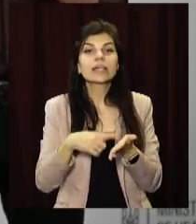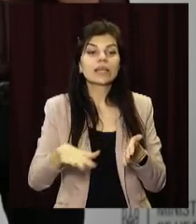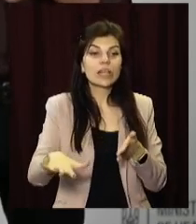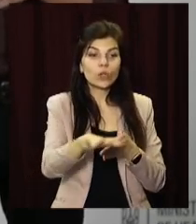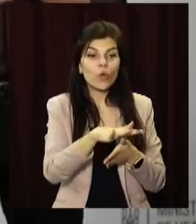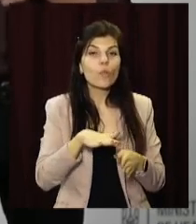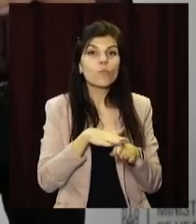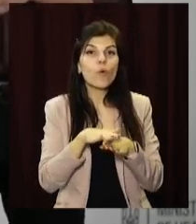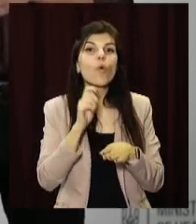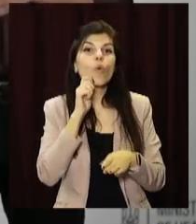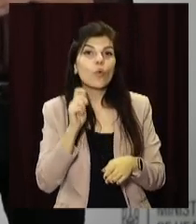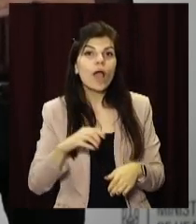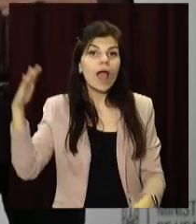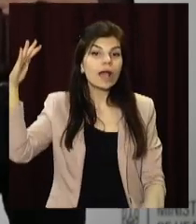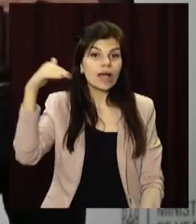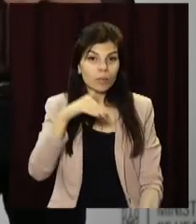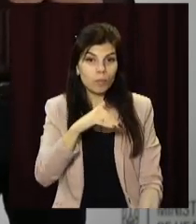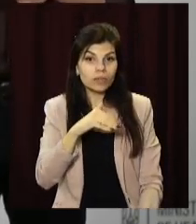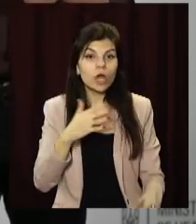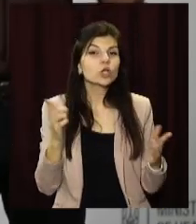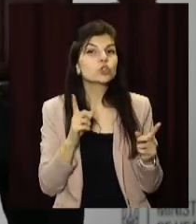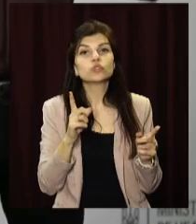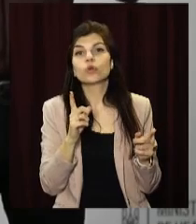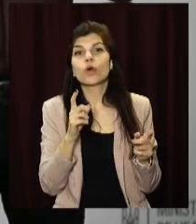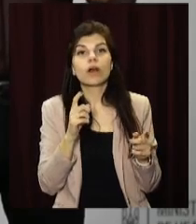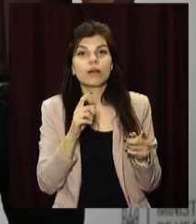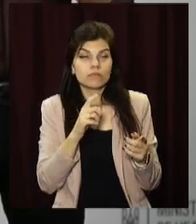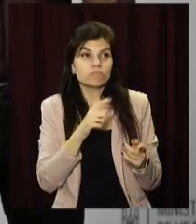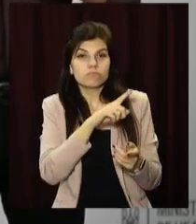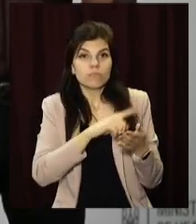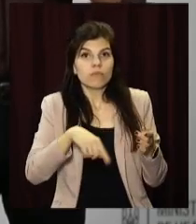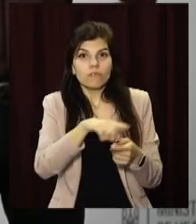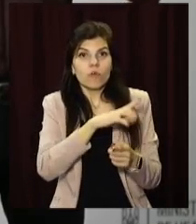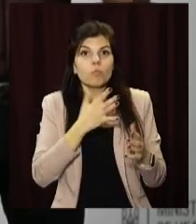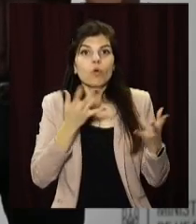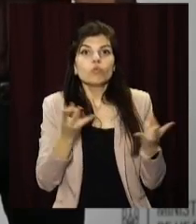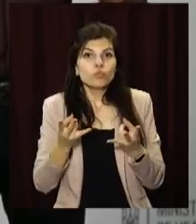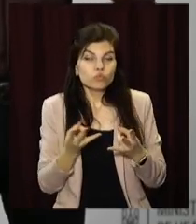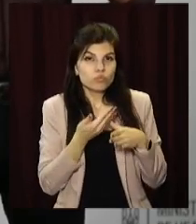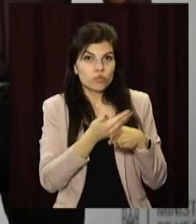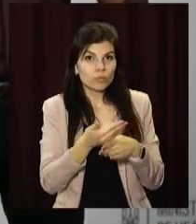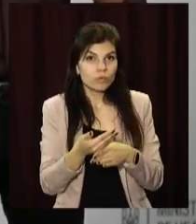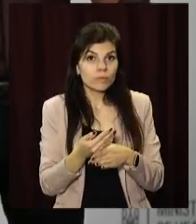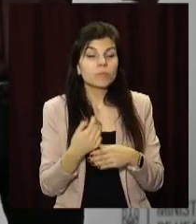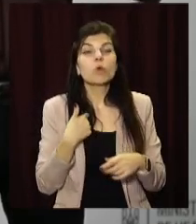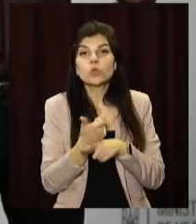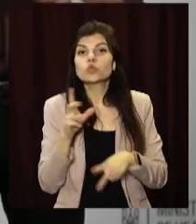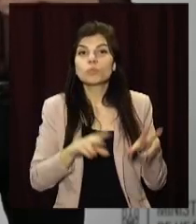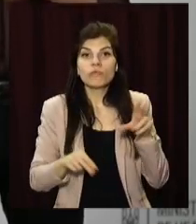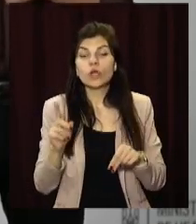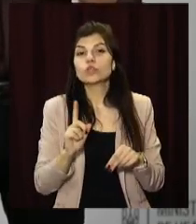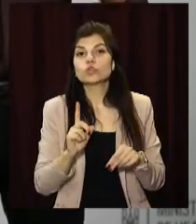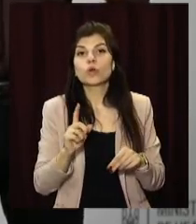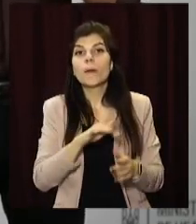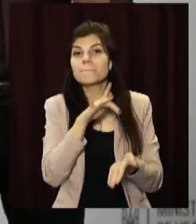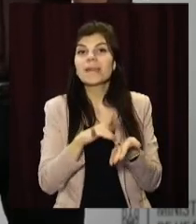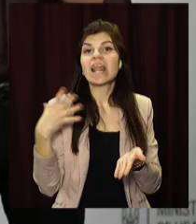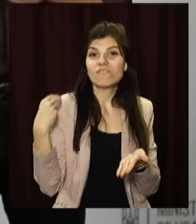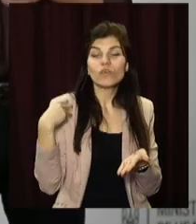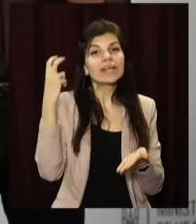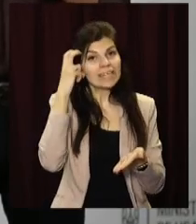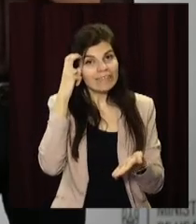територія українських Карпат, що не може не сприяти зростанню їх рекреаційного потенціалу. Ми дуже сподіваємось, що місто Львів,